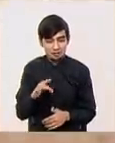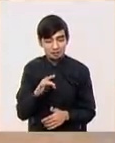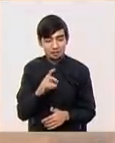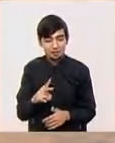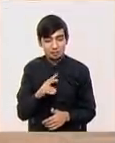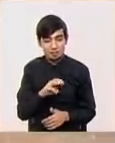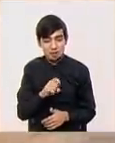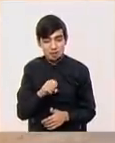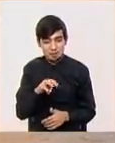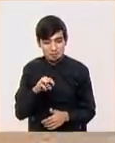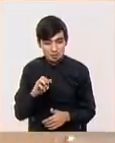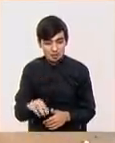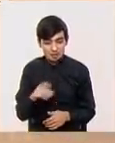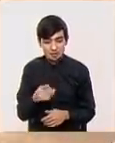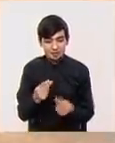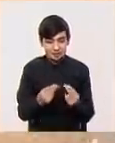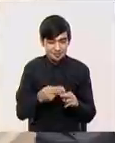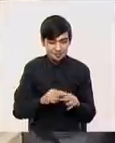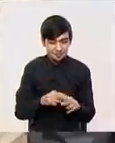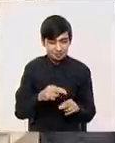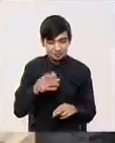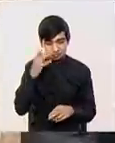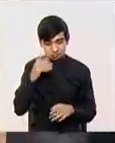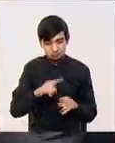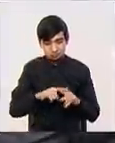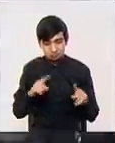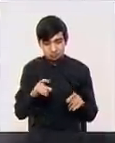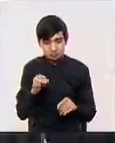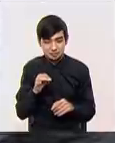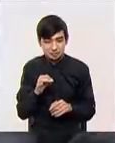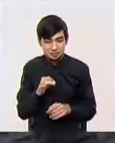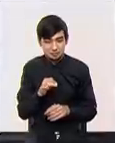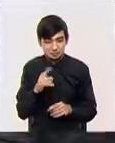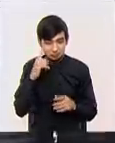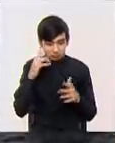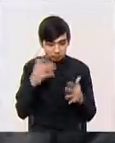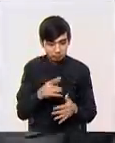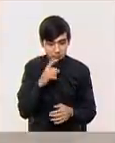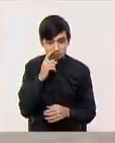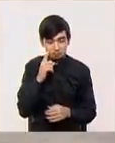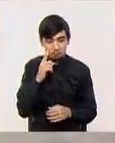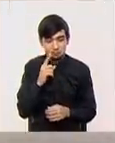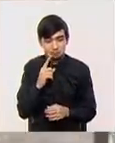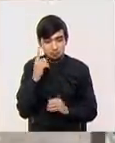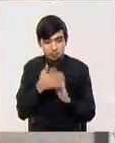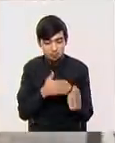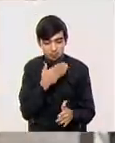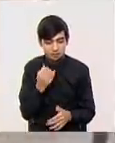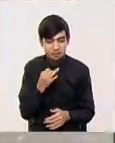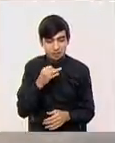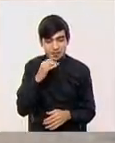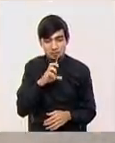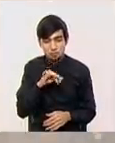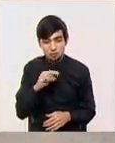құмарлар өздерінің ойынға тәуелді болып қалғанын ауру асқынып кетсе де түсінбейді, дейді. Ұзақ уақыт букмекерлік клубтардың бірінде қарауыл